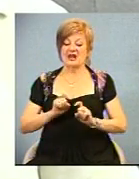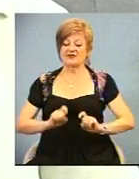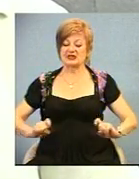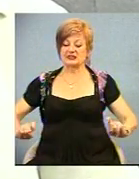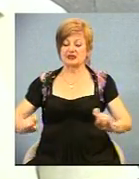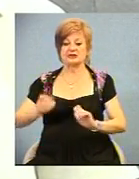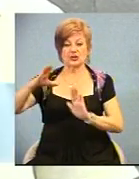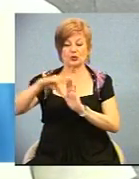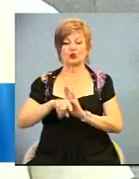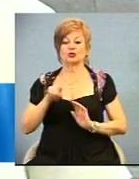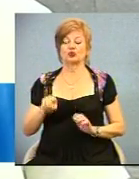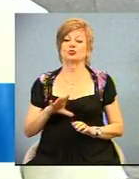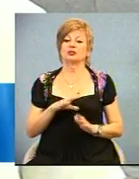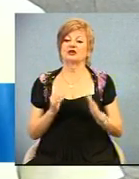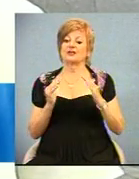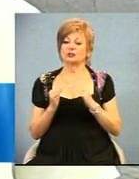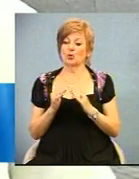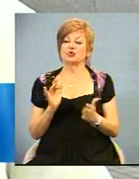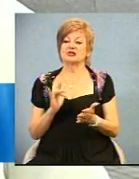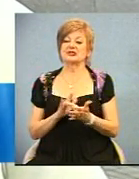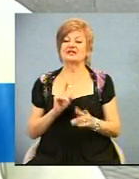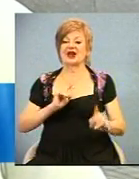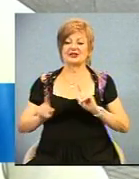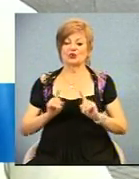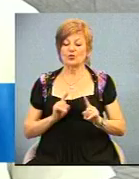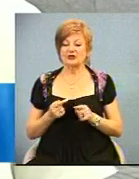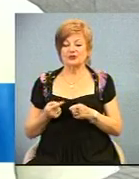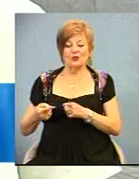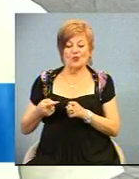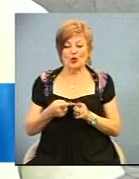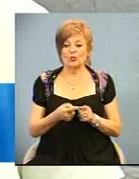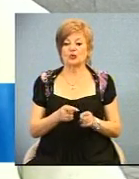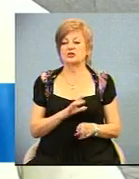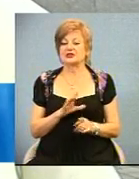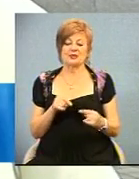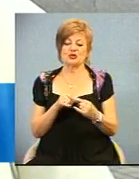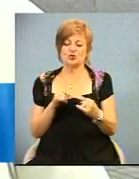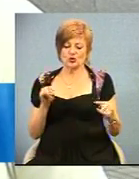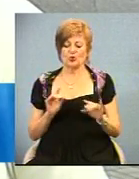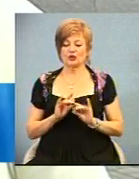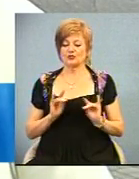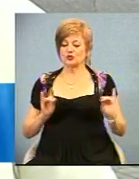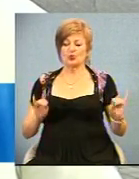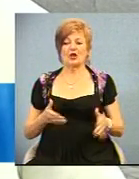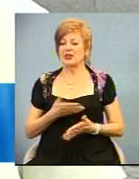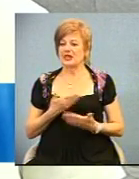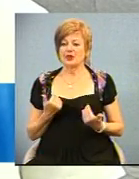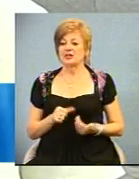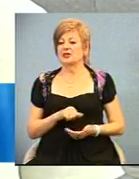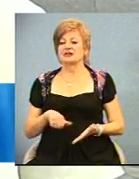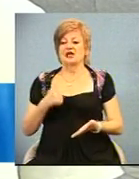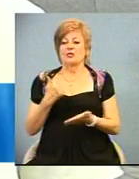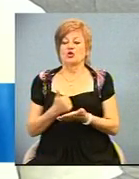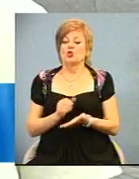цьому будинку Української Центральної Ради, в якомусь там закапелочку, не було ні столів, ні стільців, це все сам голова